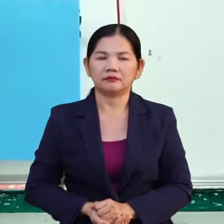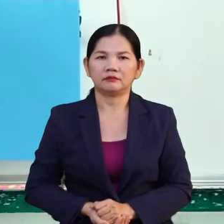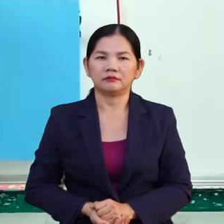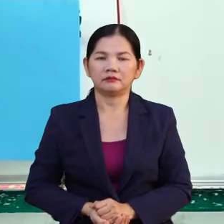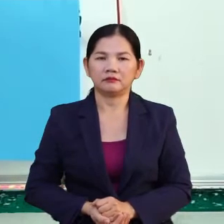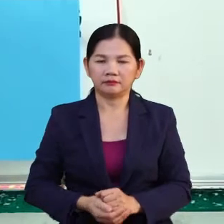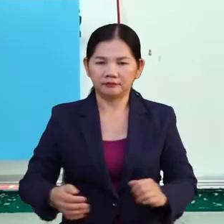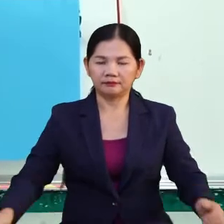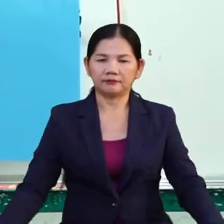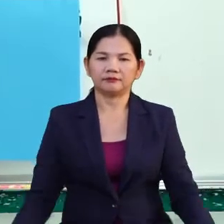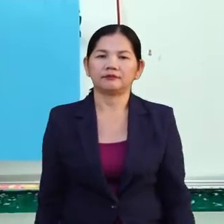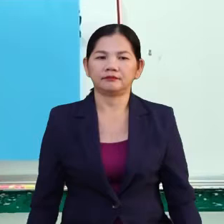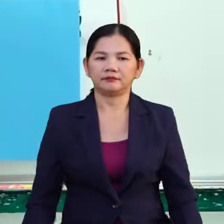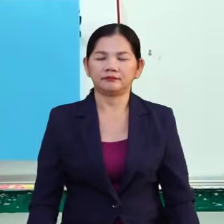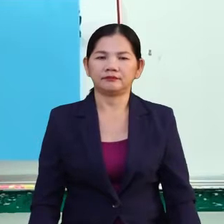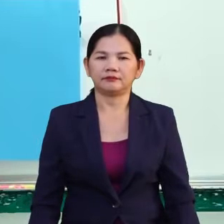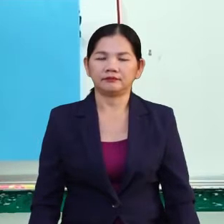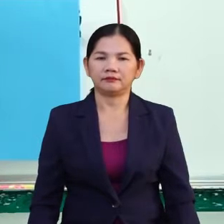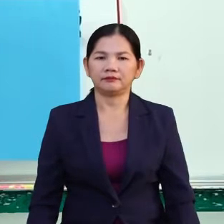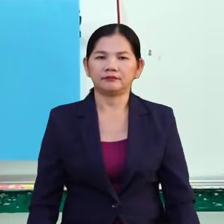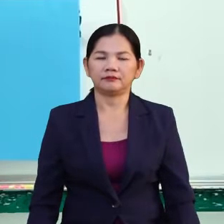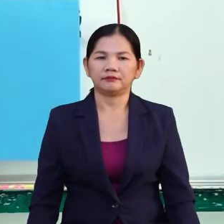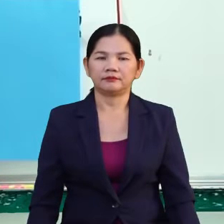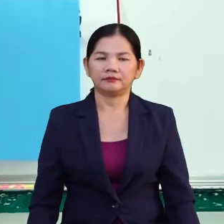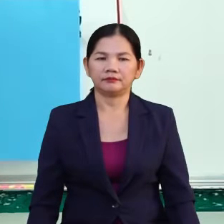ចាសម្រាប់ប្រុង